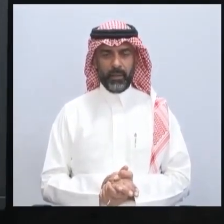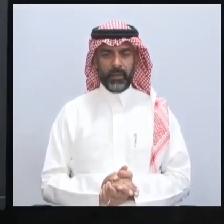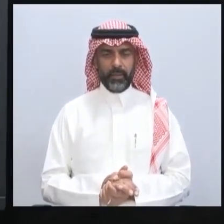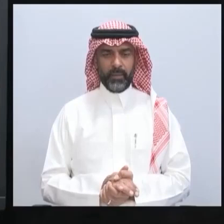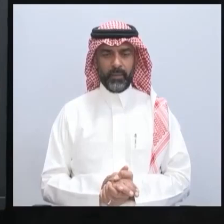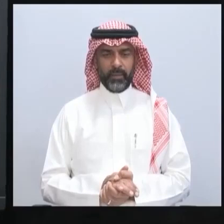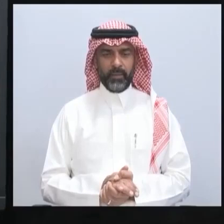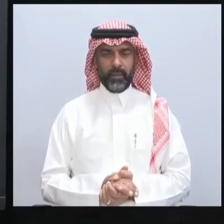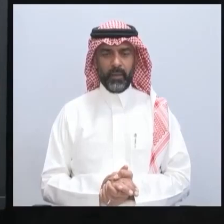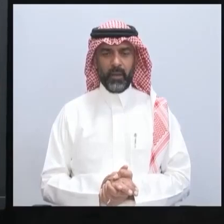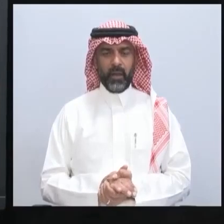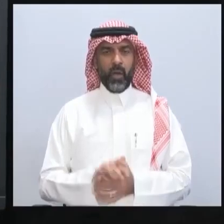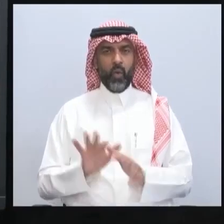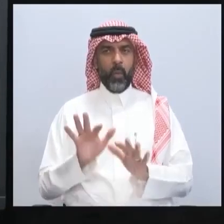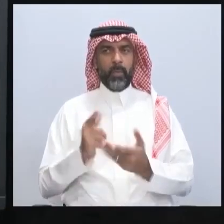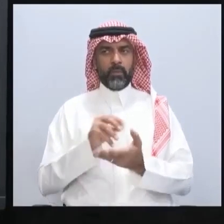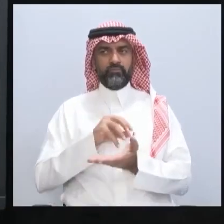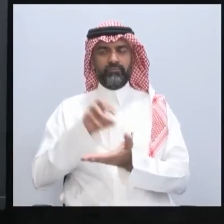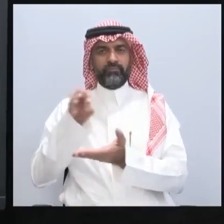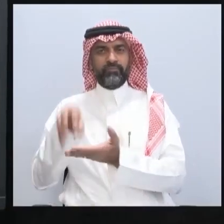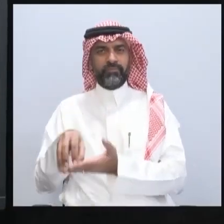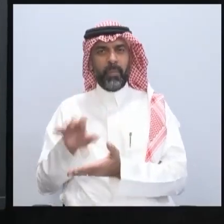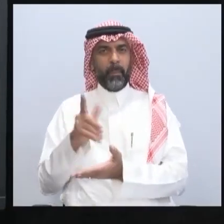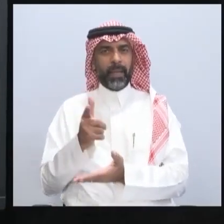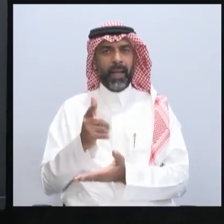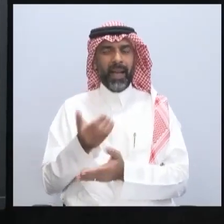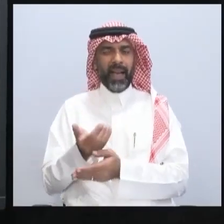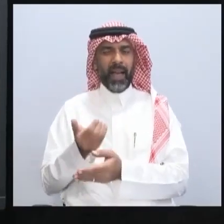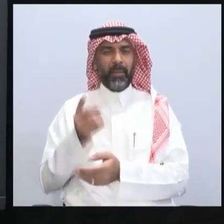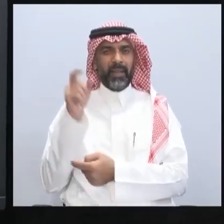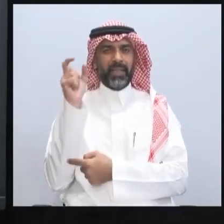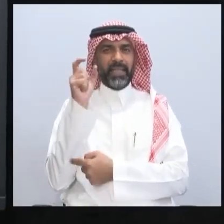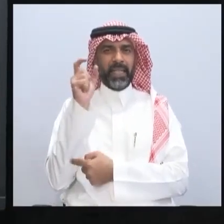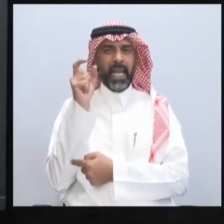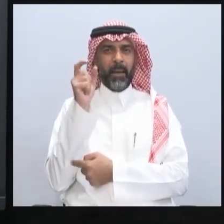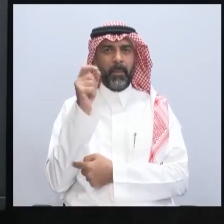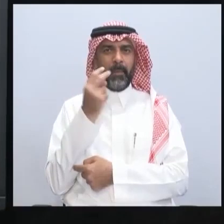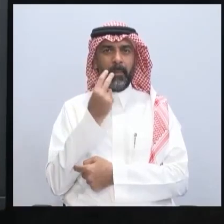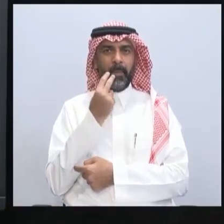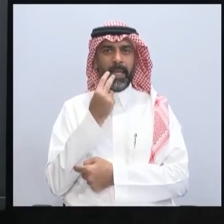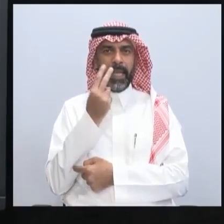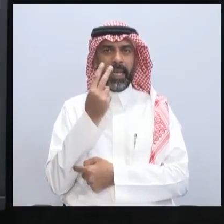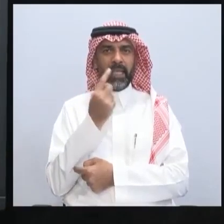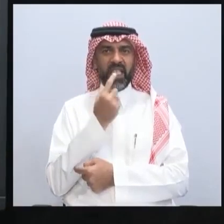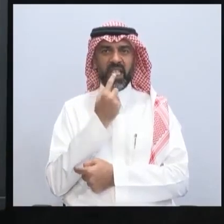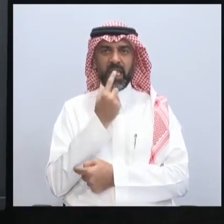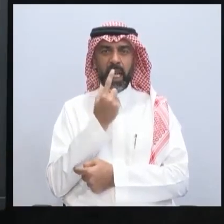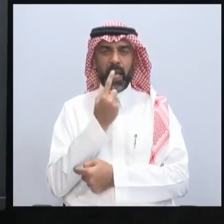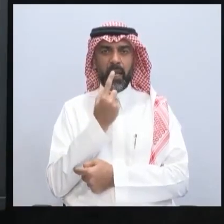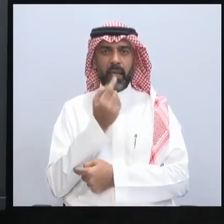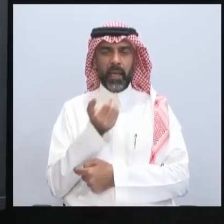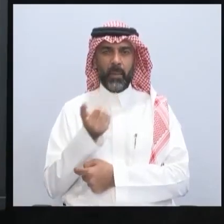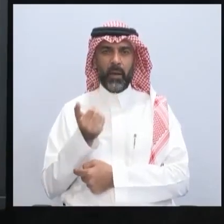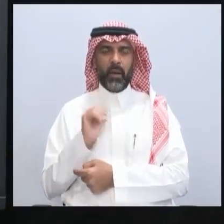الصالح للاستقرار لوجود المراعي ووجود المراعي المناسبه لابلم